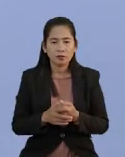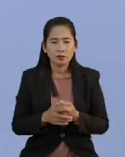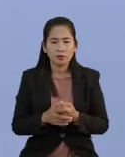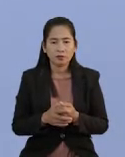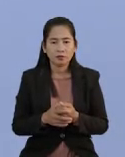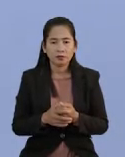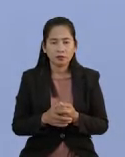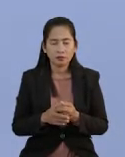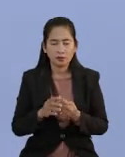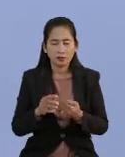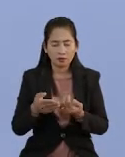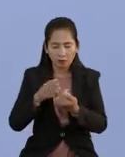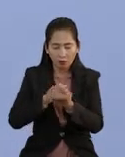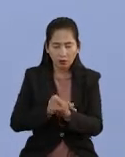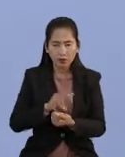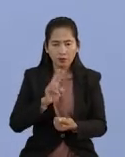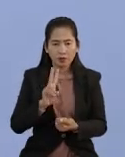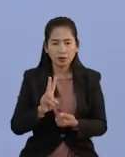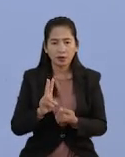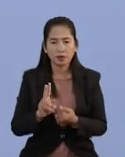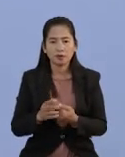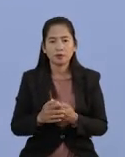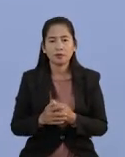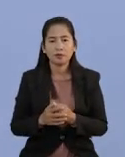nè kêu bọt chỉ pì tiết